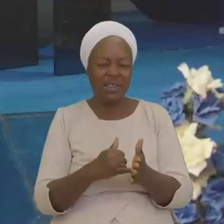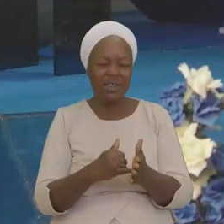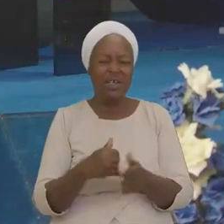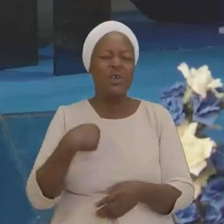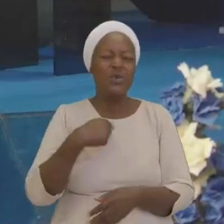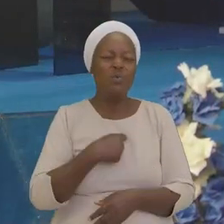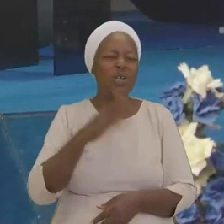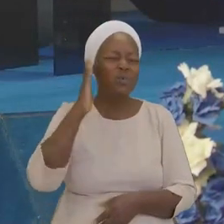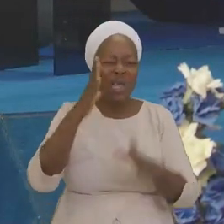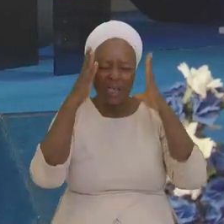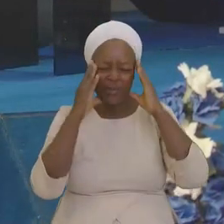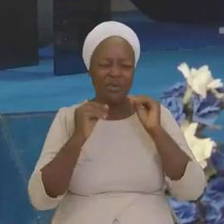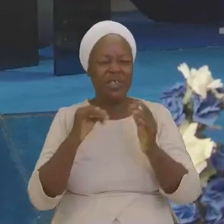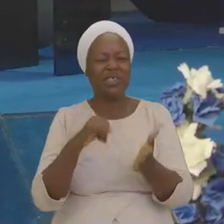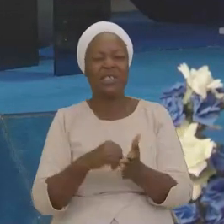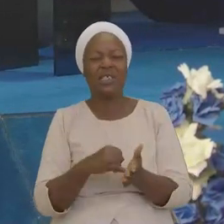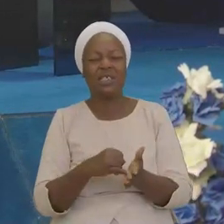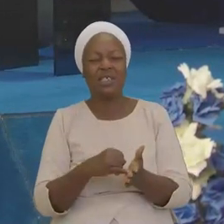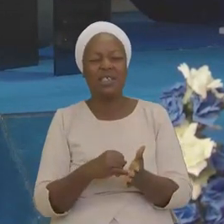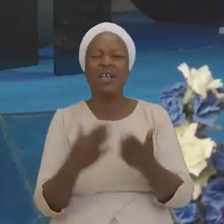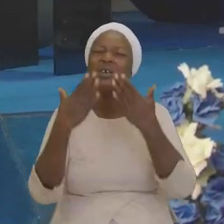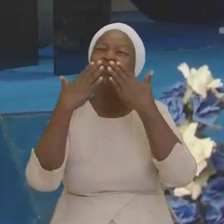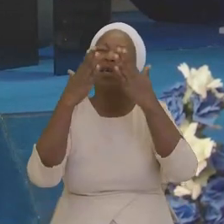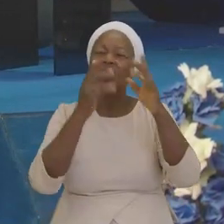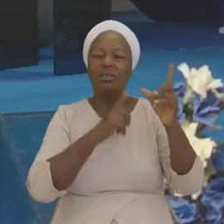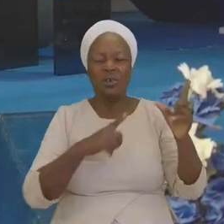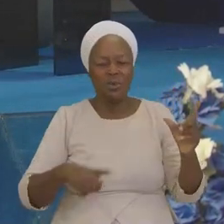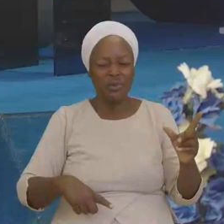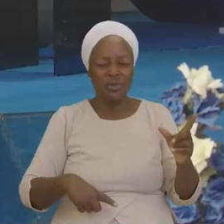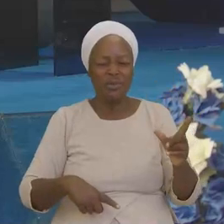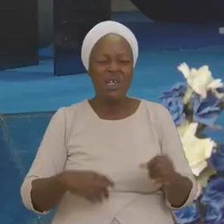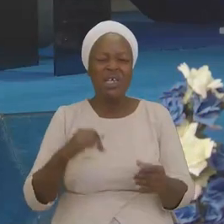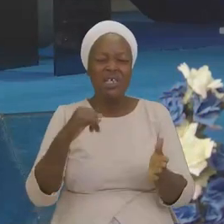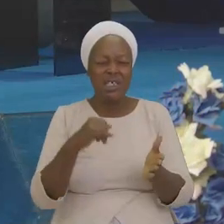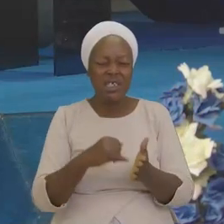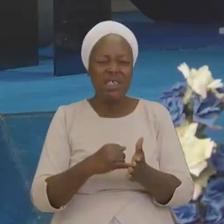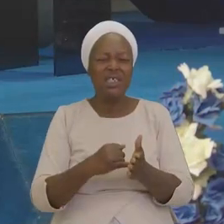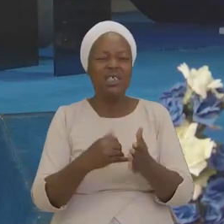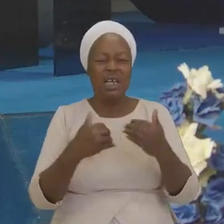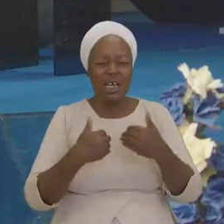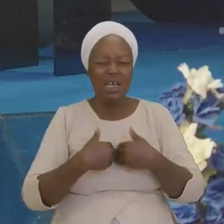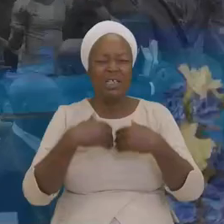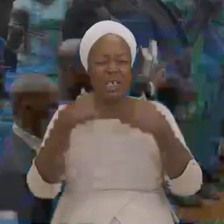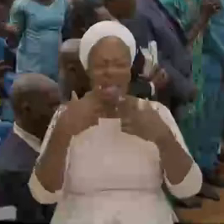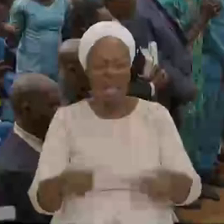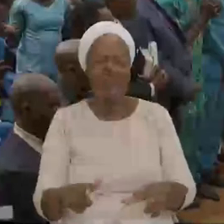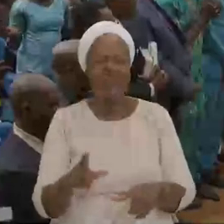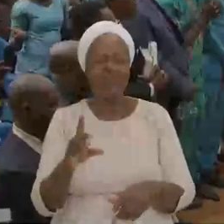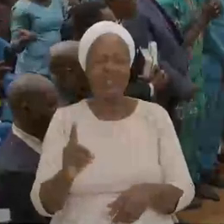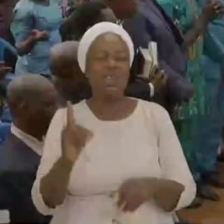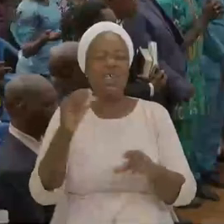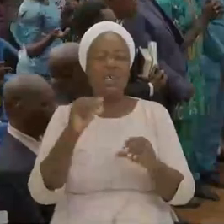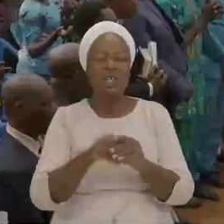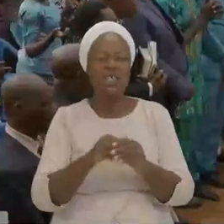Nous savons que tu l'as fait. Nous allons l'expérimenter. Merci Seigneur.